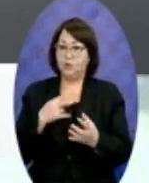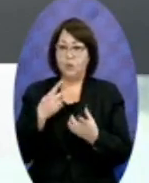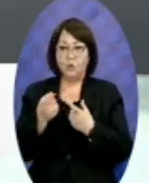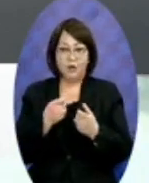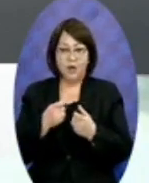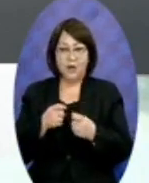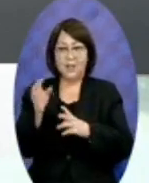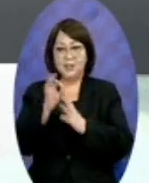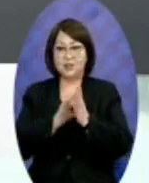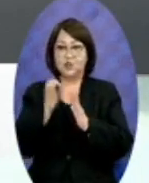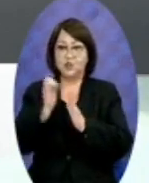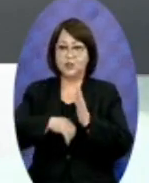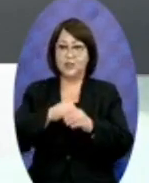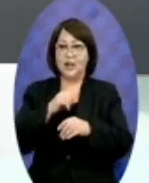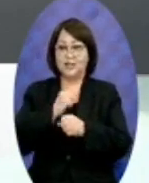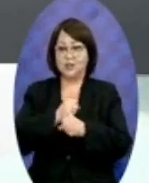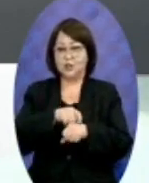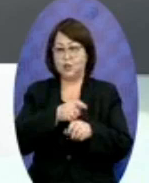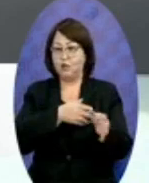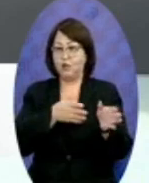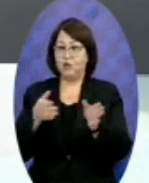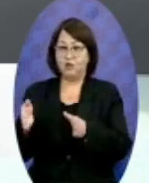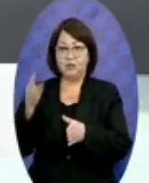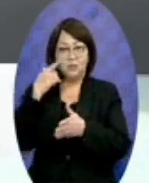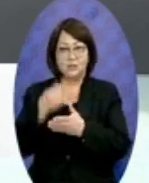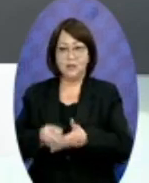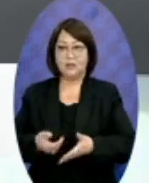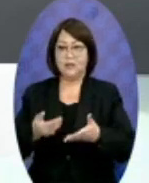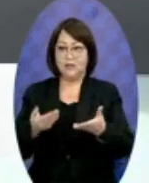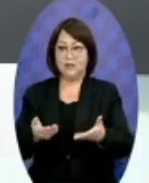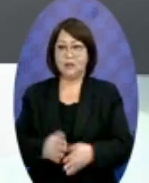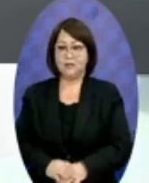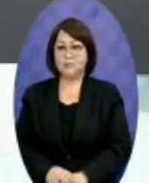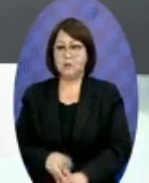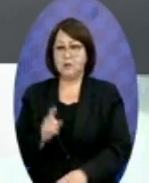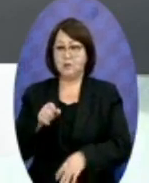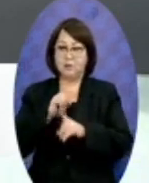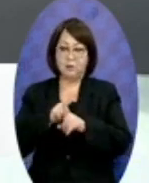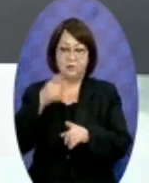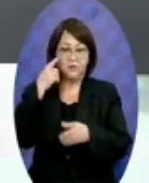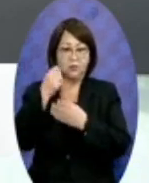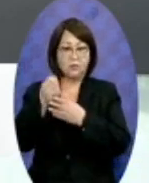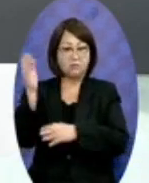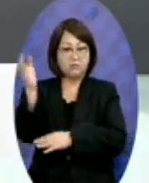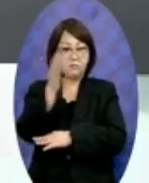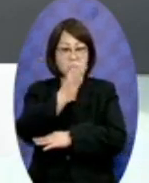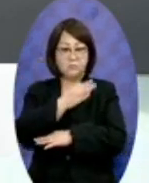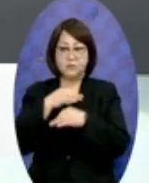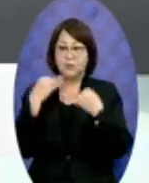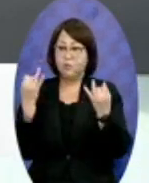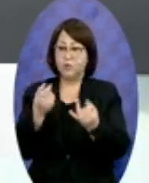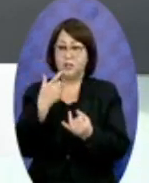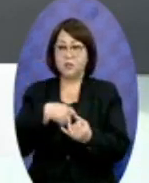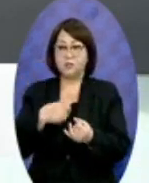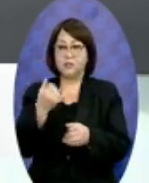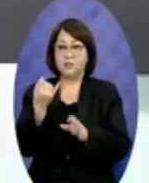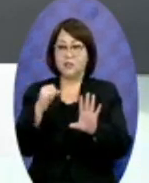хуралдаанаар хилэлцэх асуудлыг хойшлуулах горимын саналыг гаргаж байна гэлээ. Энэ дагуу санал хураалт явуулахад хуралдаанд оролцсон